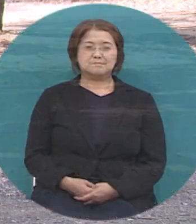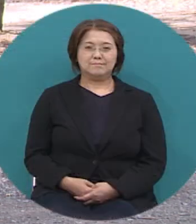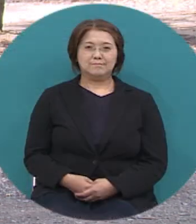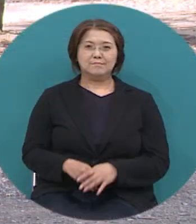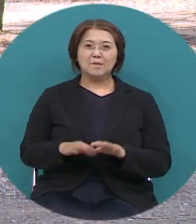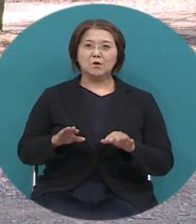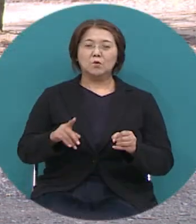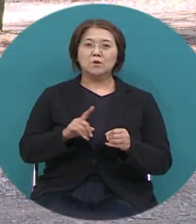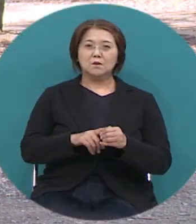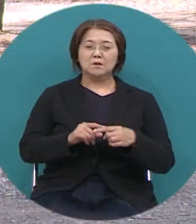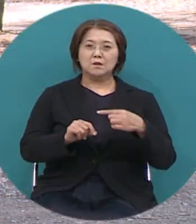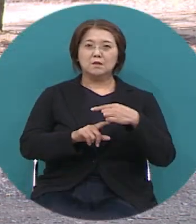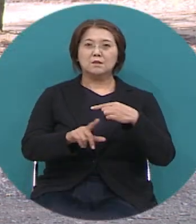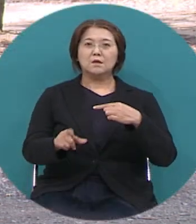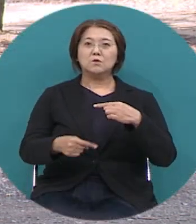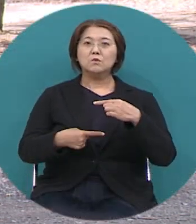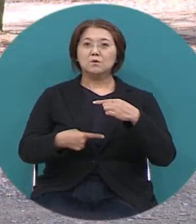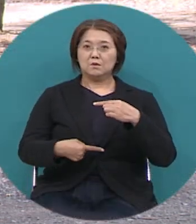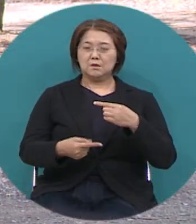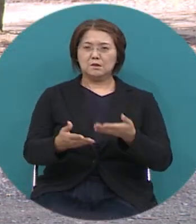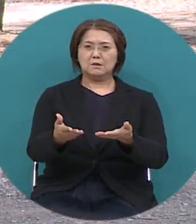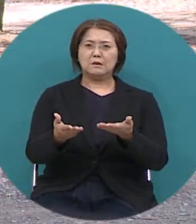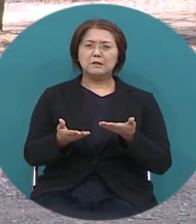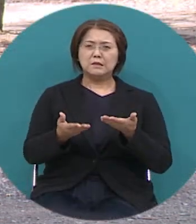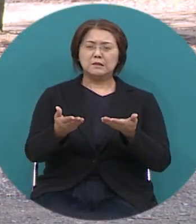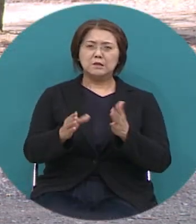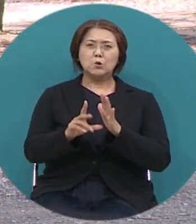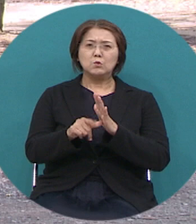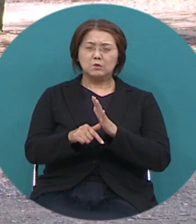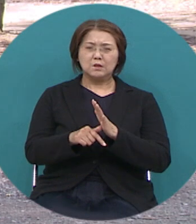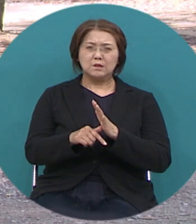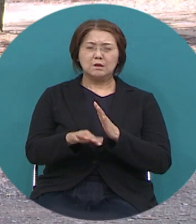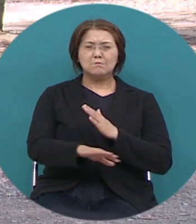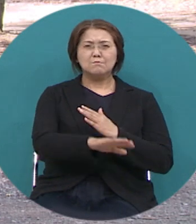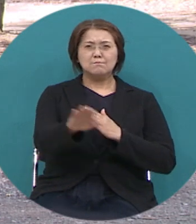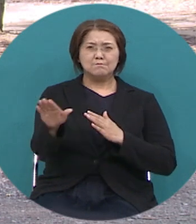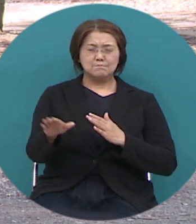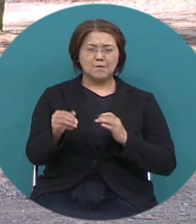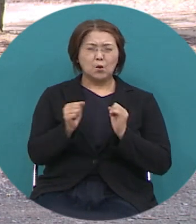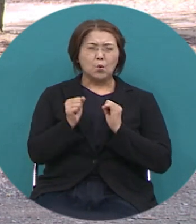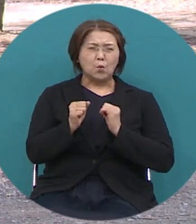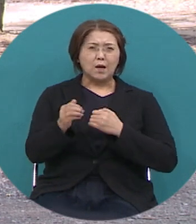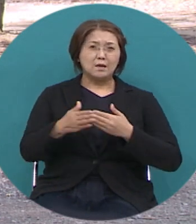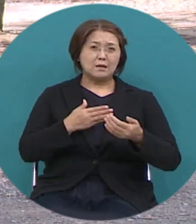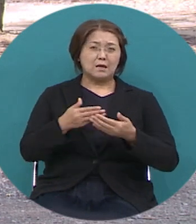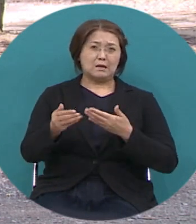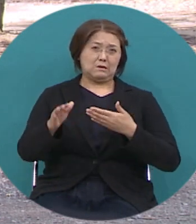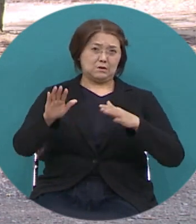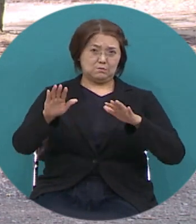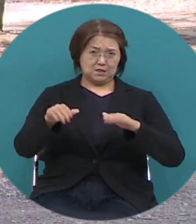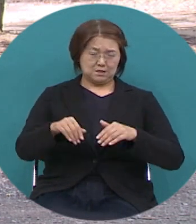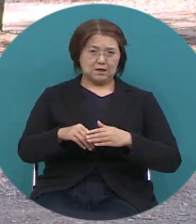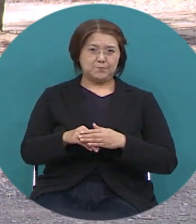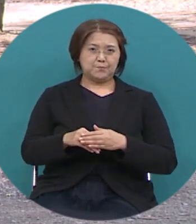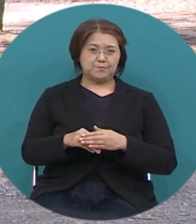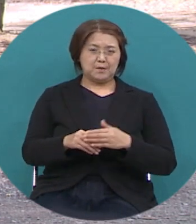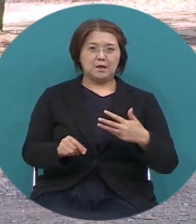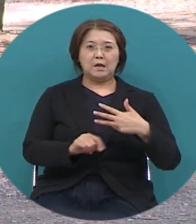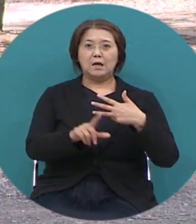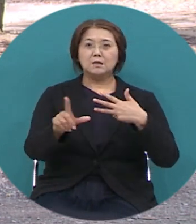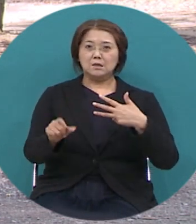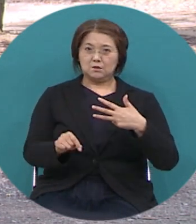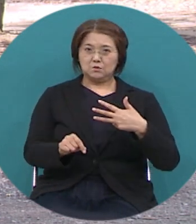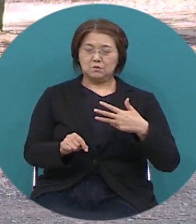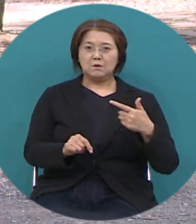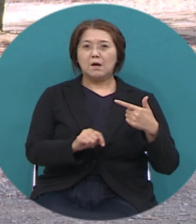今年1月1日の地震では多くの人が怖い思いをしたと思います。そして先月には太平洋側